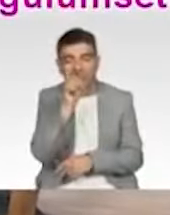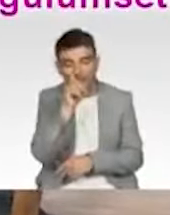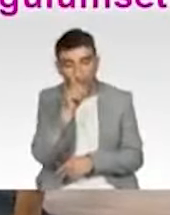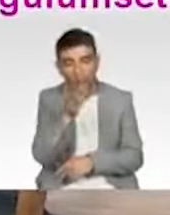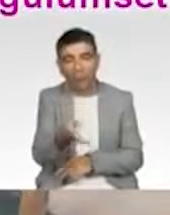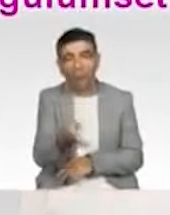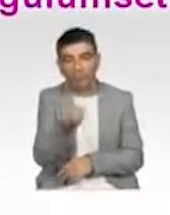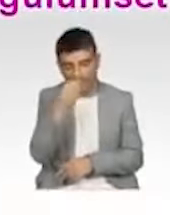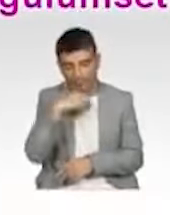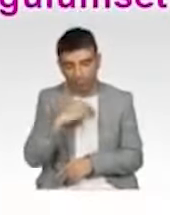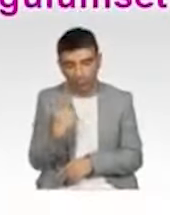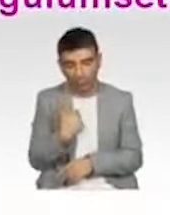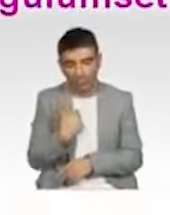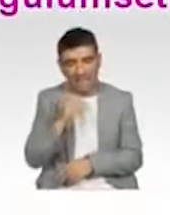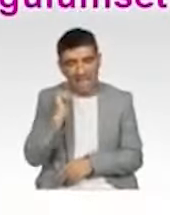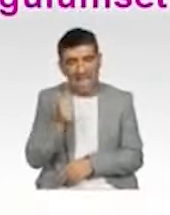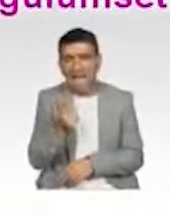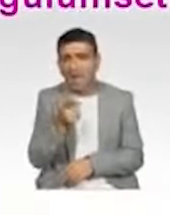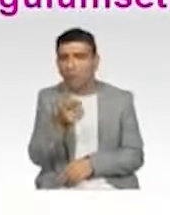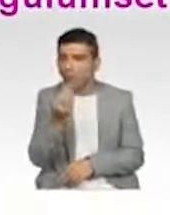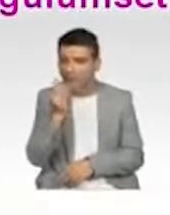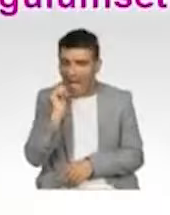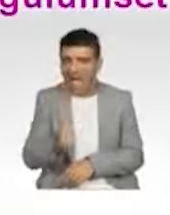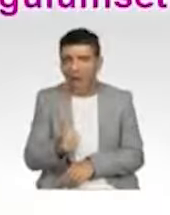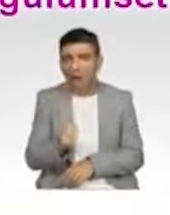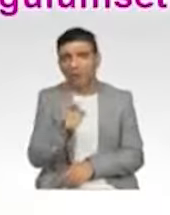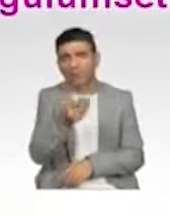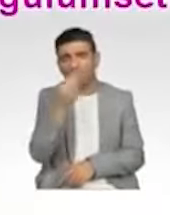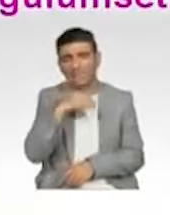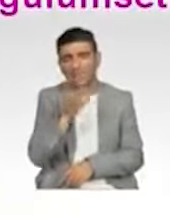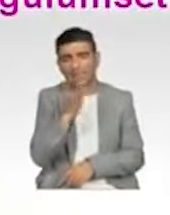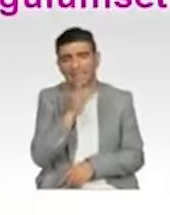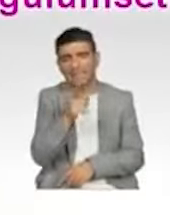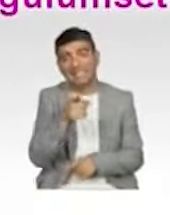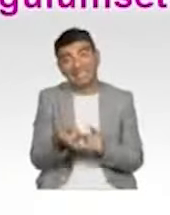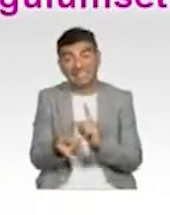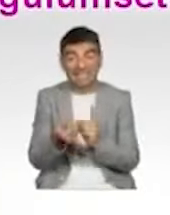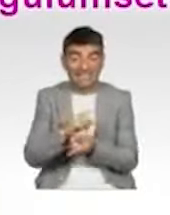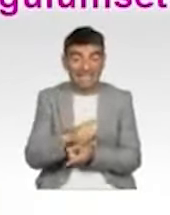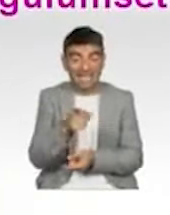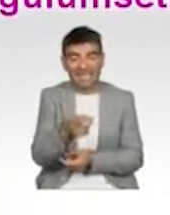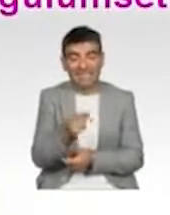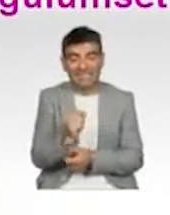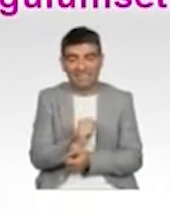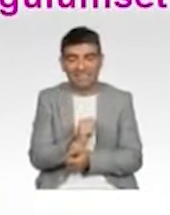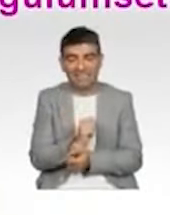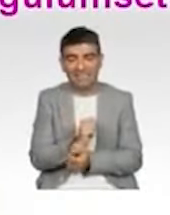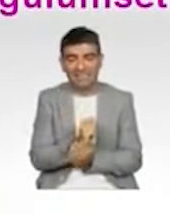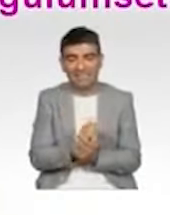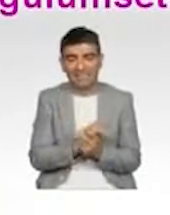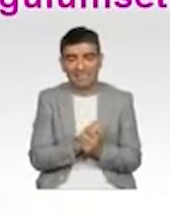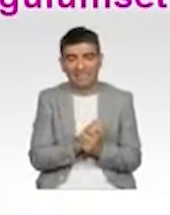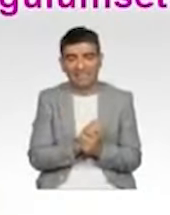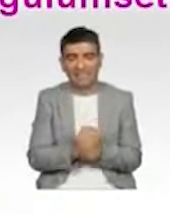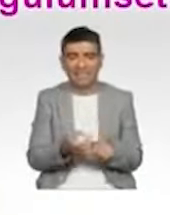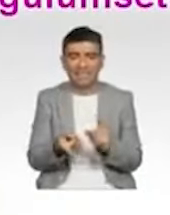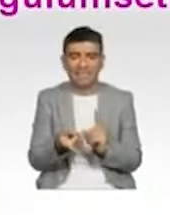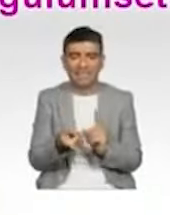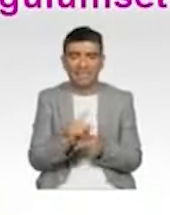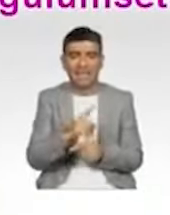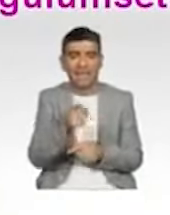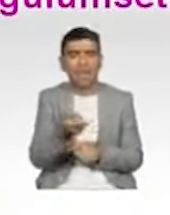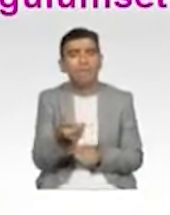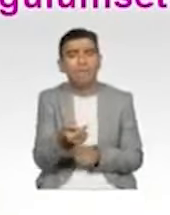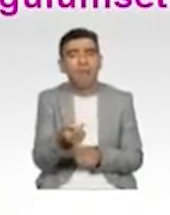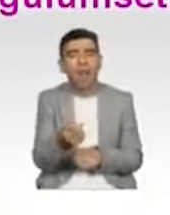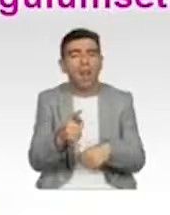tavukla tüketiyoruz. Yani her gün bunu yiyebiliriz. Diğerleri diğer şey, adı ne? Diğer video, bakliyat